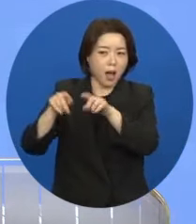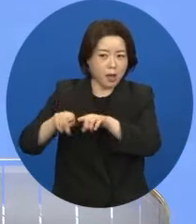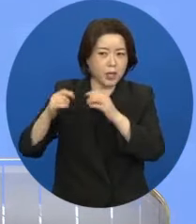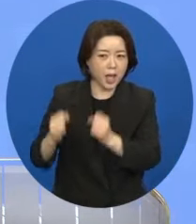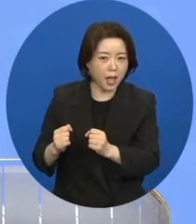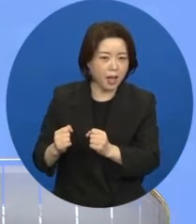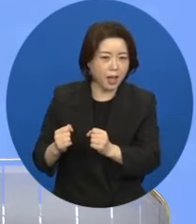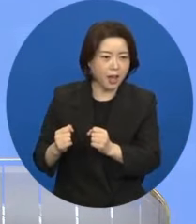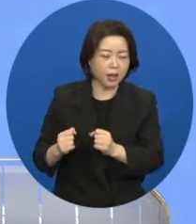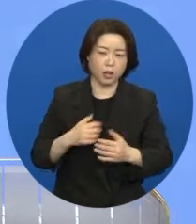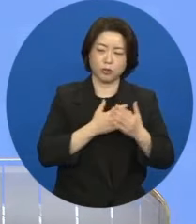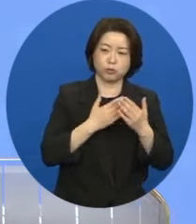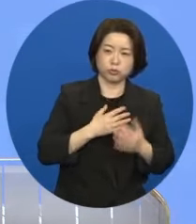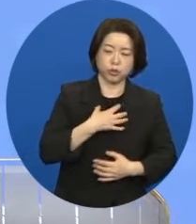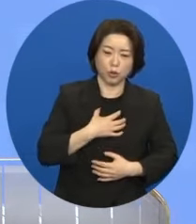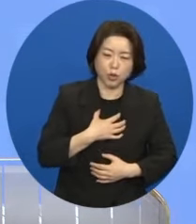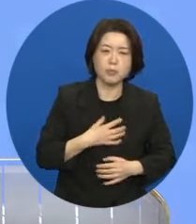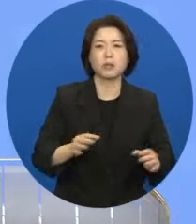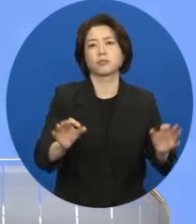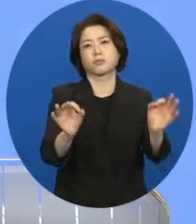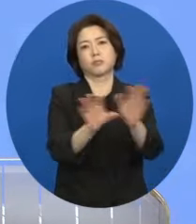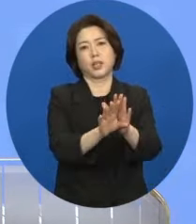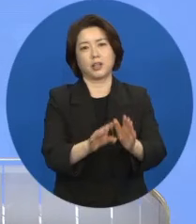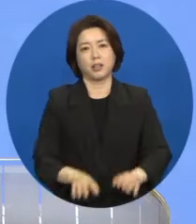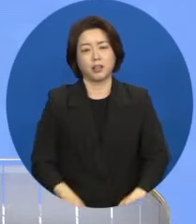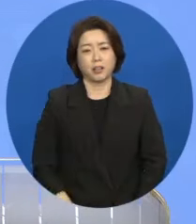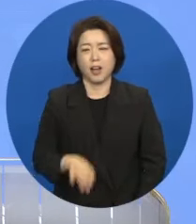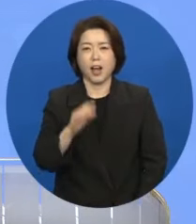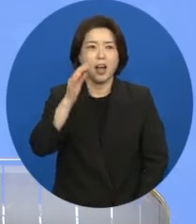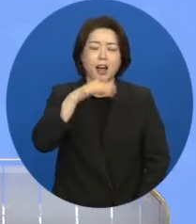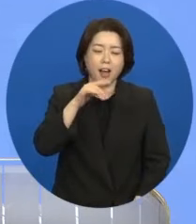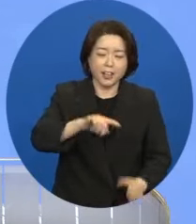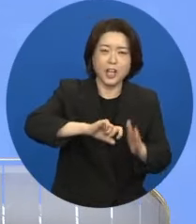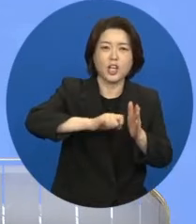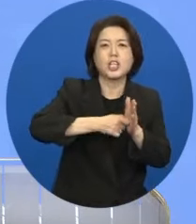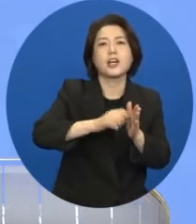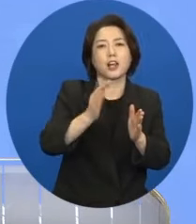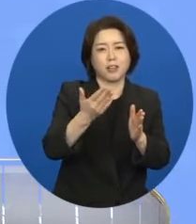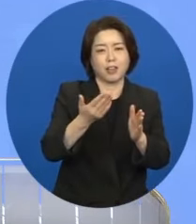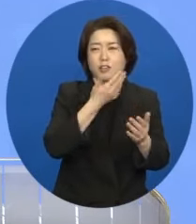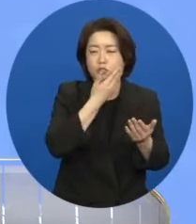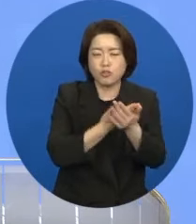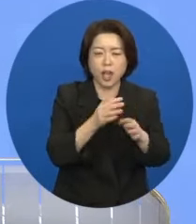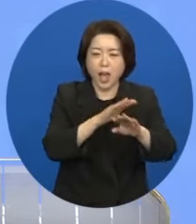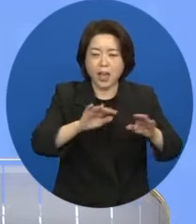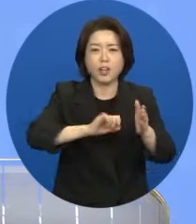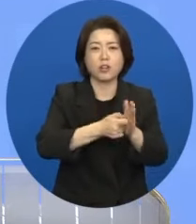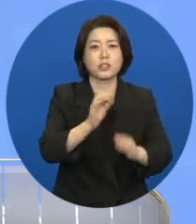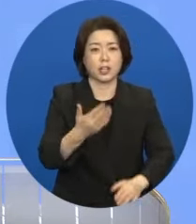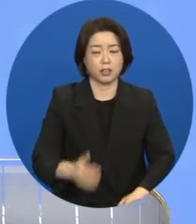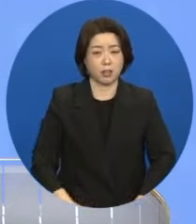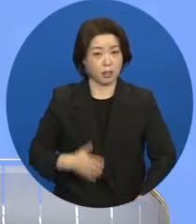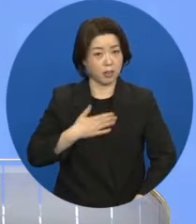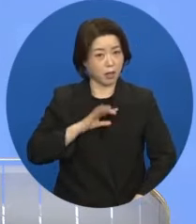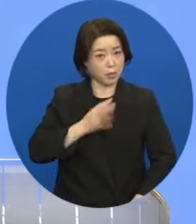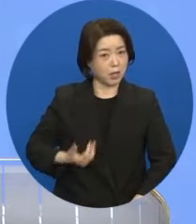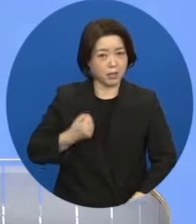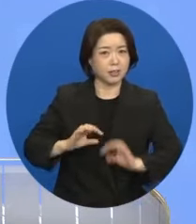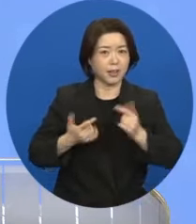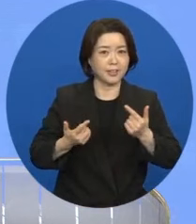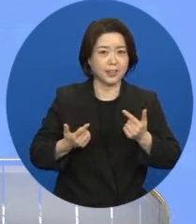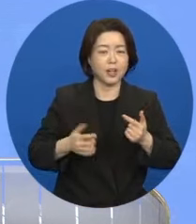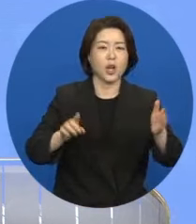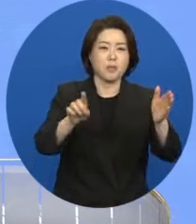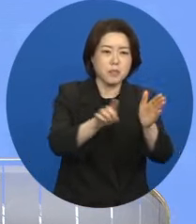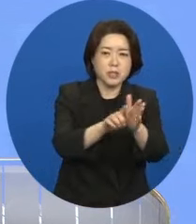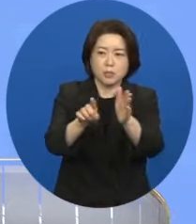두려움과 염려가 떠나가게 되는 거예요 그래서 이것이 열쇠라고 하는 건데이 열쇠는 뭐 저에게만 있는게 아니에요